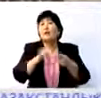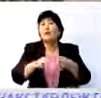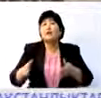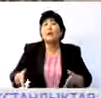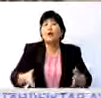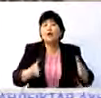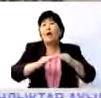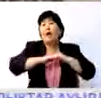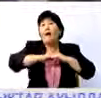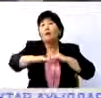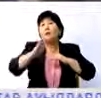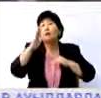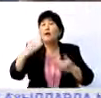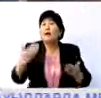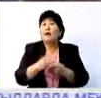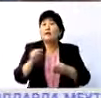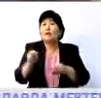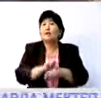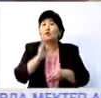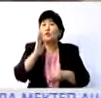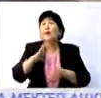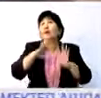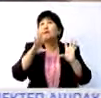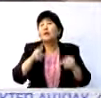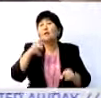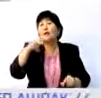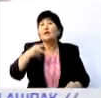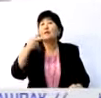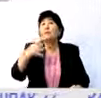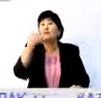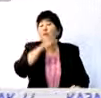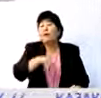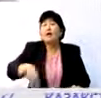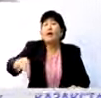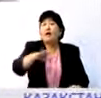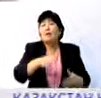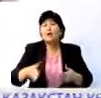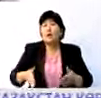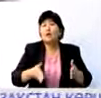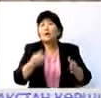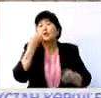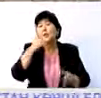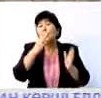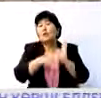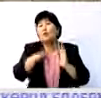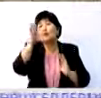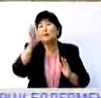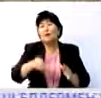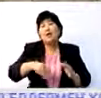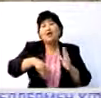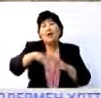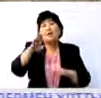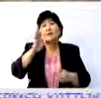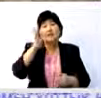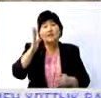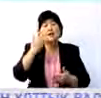жолдарға асфальт төселеді, қайта жөндеуден өтеді. Жалпы 2025 жылға дейін аймақтағы жолдардың сапасы 90%-ға жақсы деген